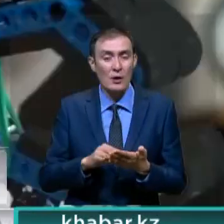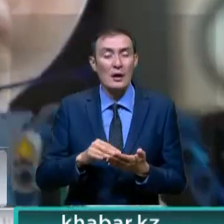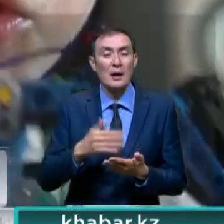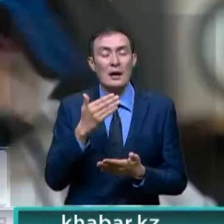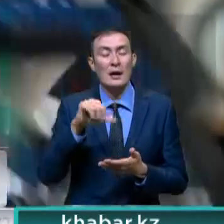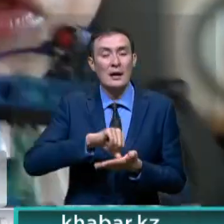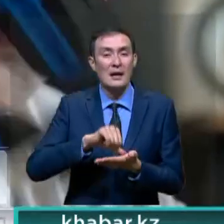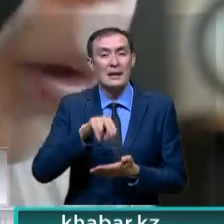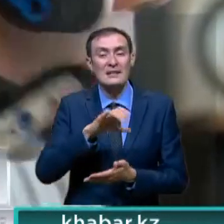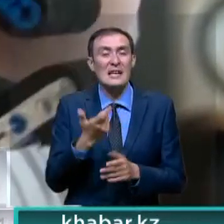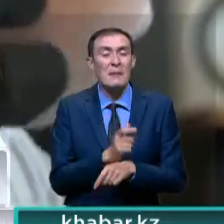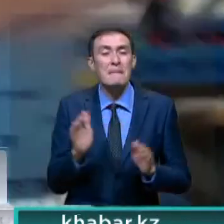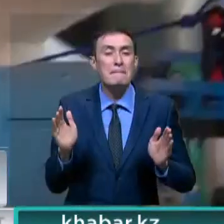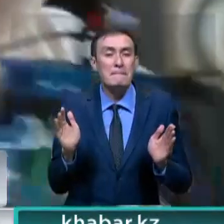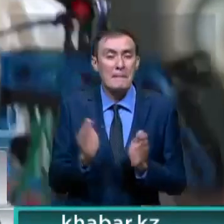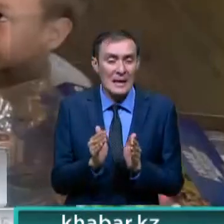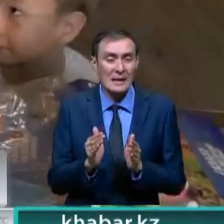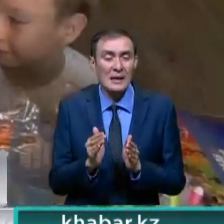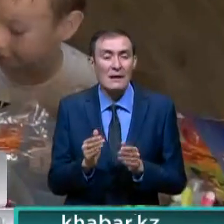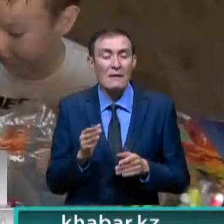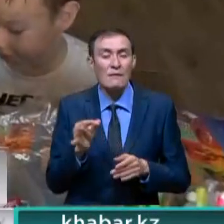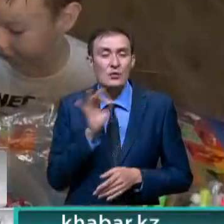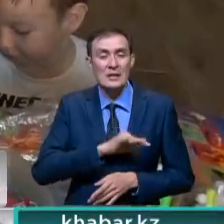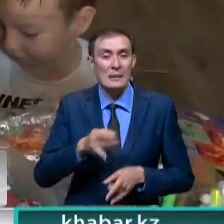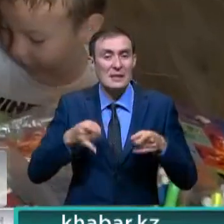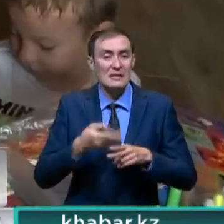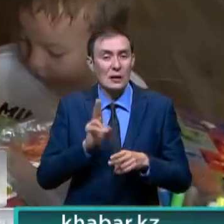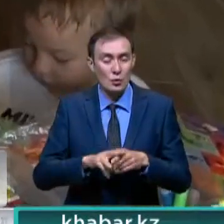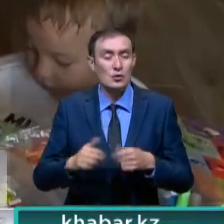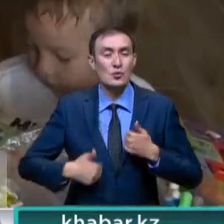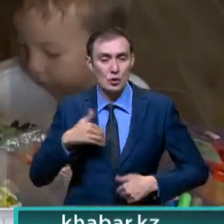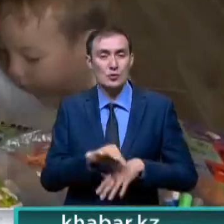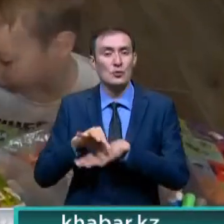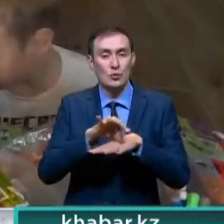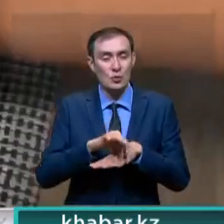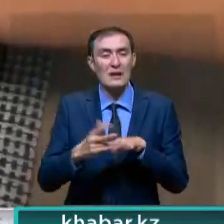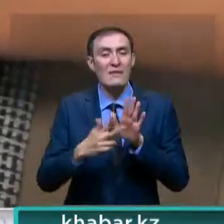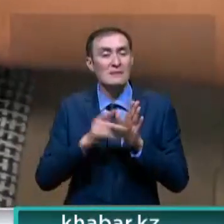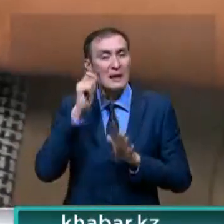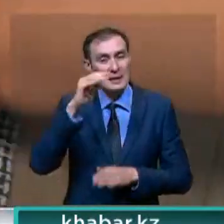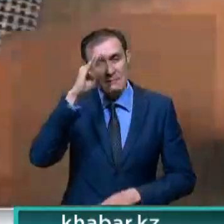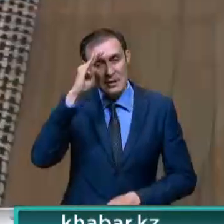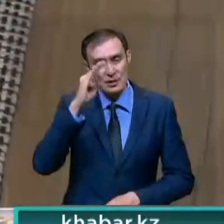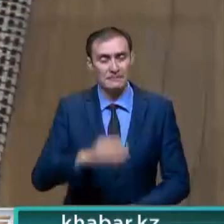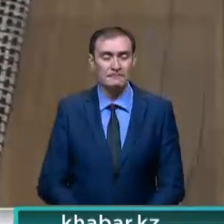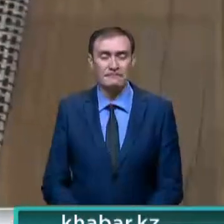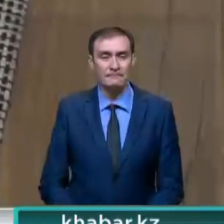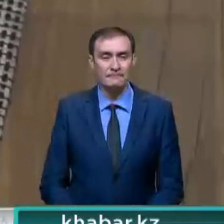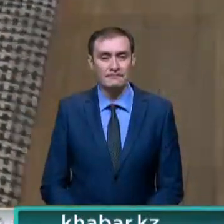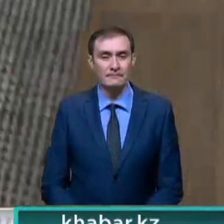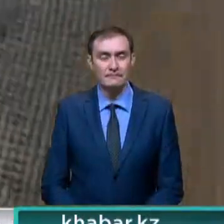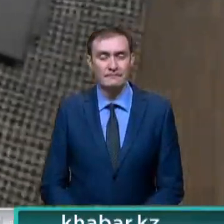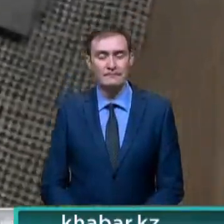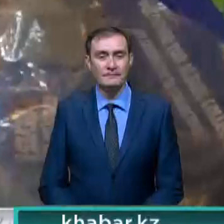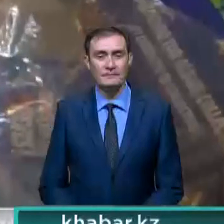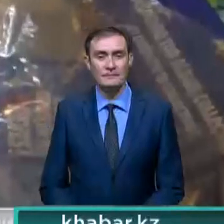Агилара. Самый маленький функциональный протез. Тот самый, который с гордостью носит 8-летний казахстанец. Алия